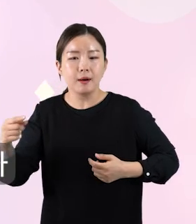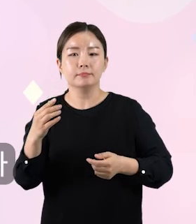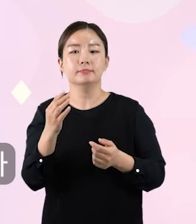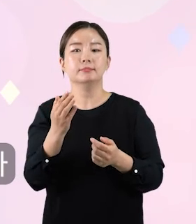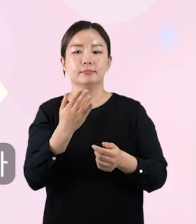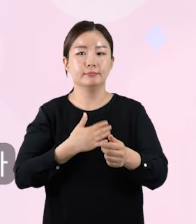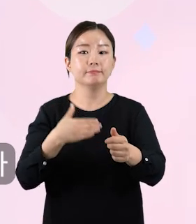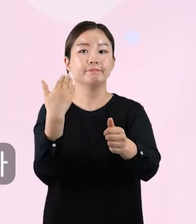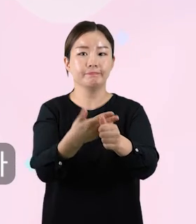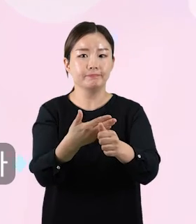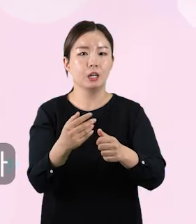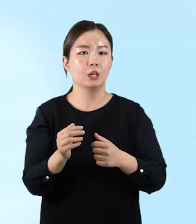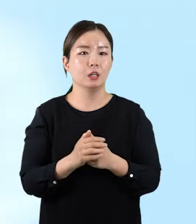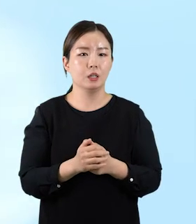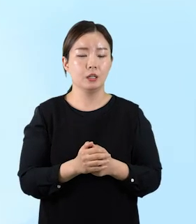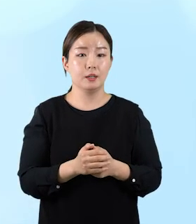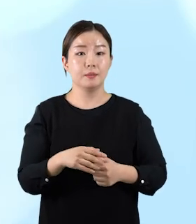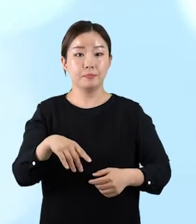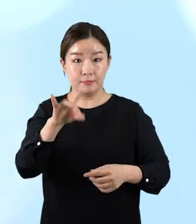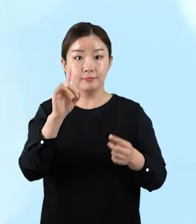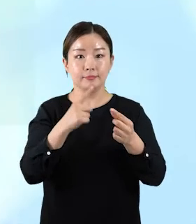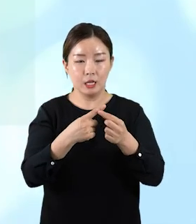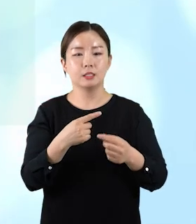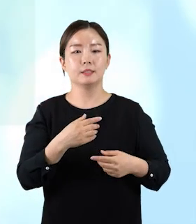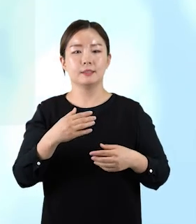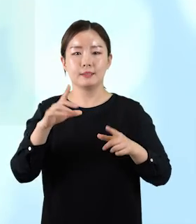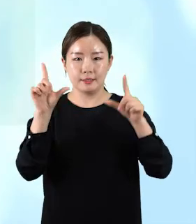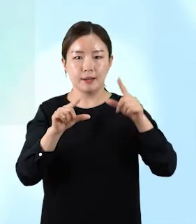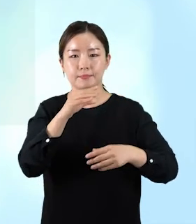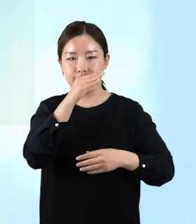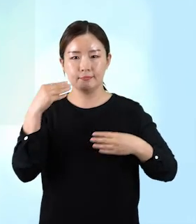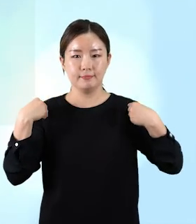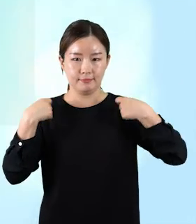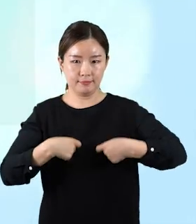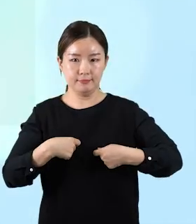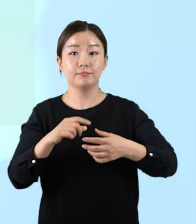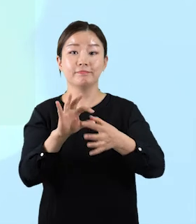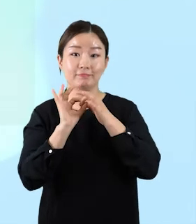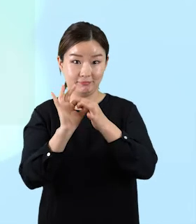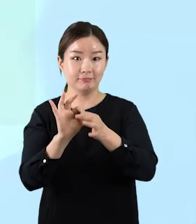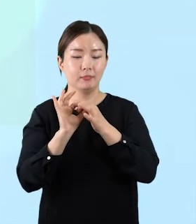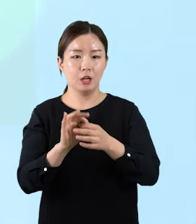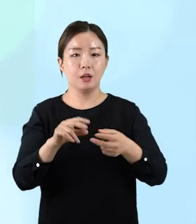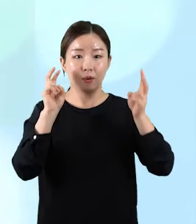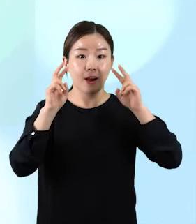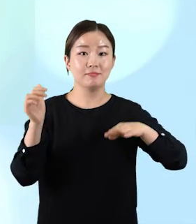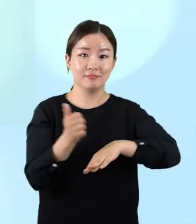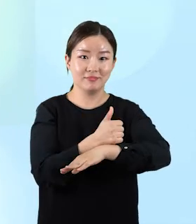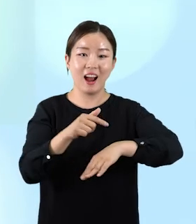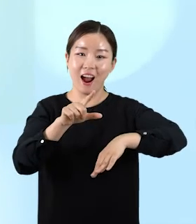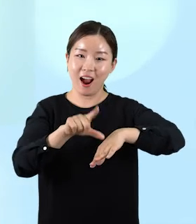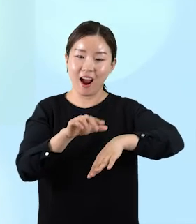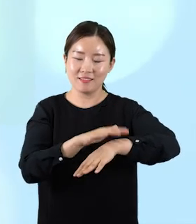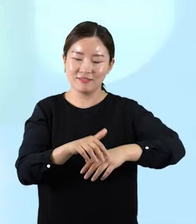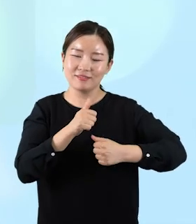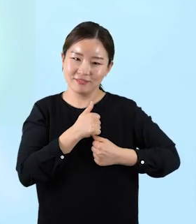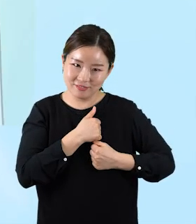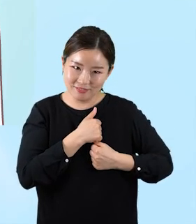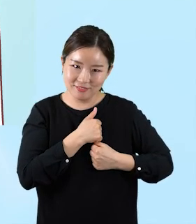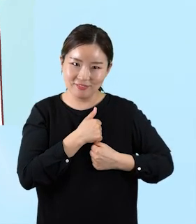사항들을 말씀드리겠습니다. 먼저 자세와 복장에 관한 내용입니다. 출퇴근 시간을 잘